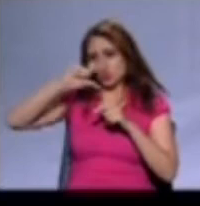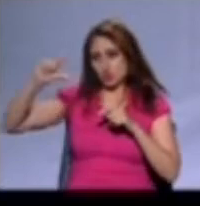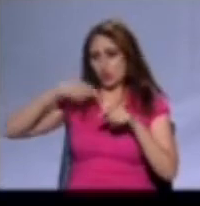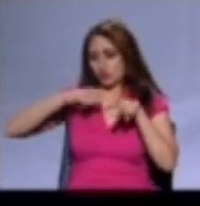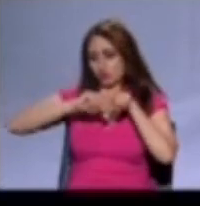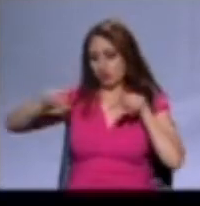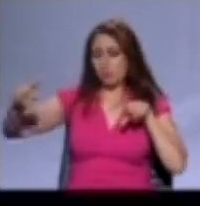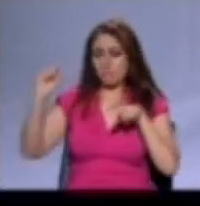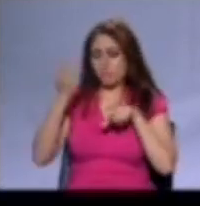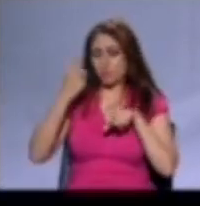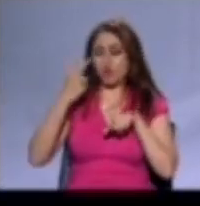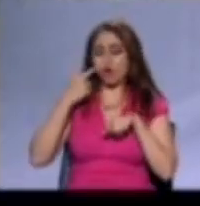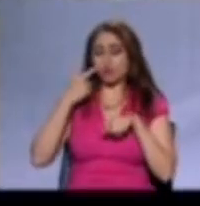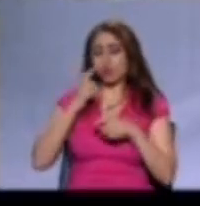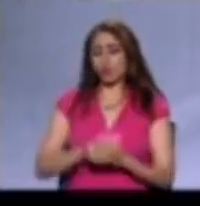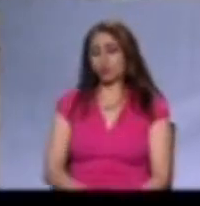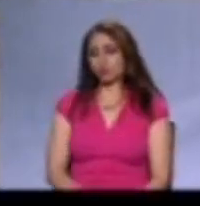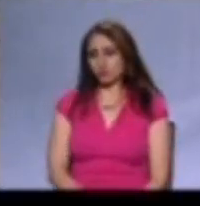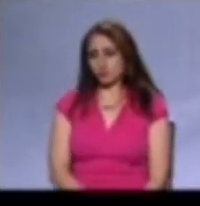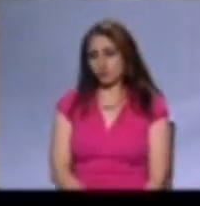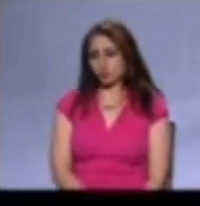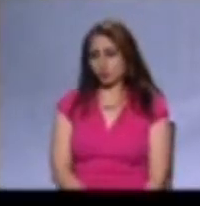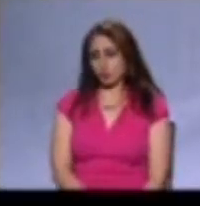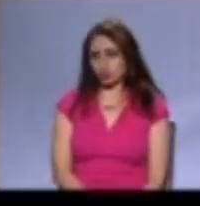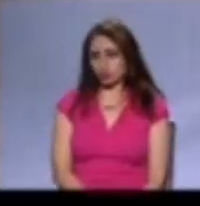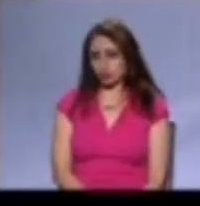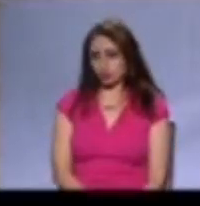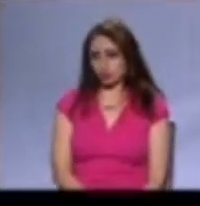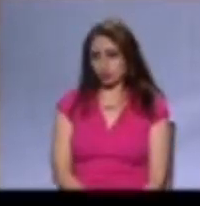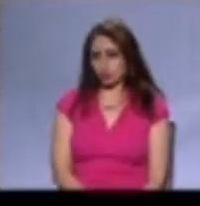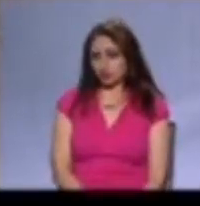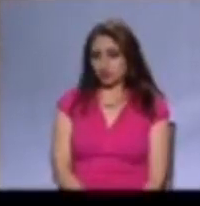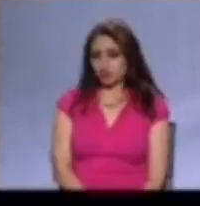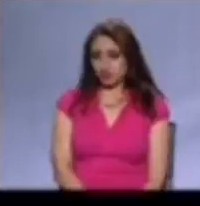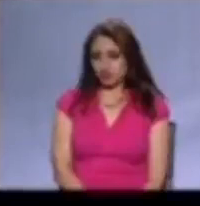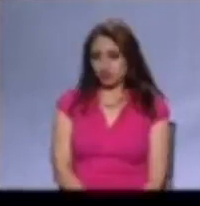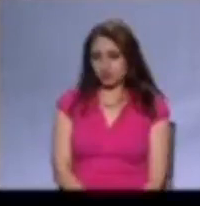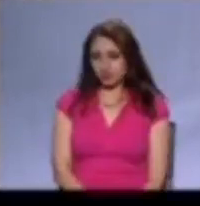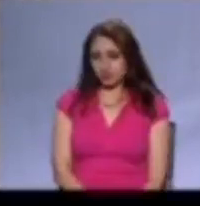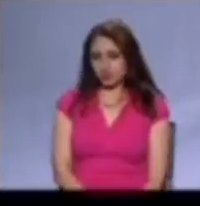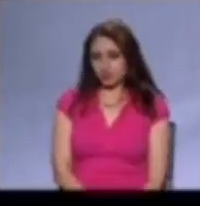طرحها ودراستها وتنفيذها إن شاء الله.